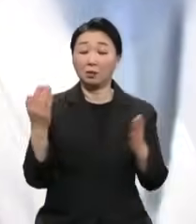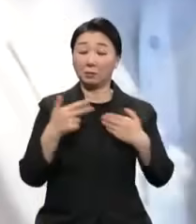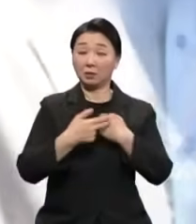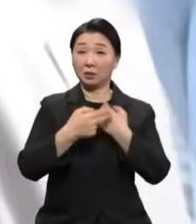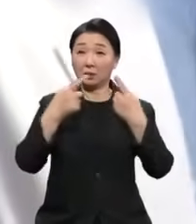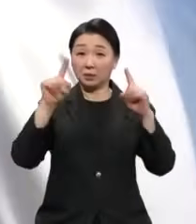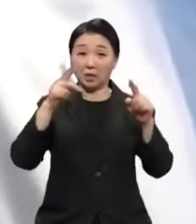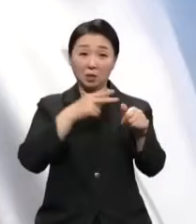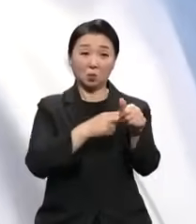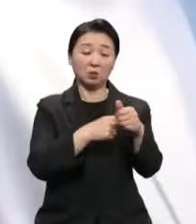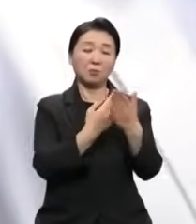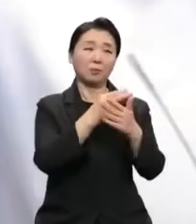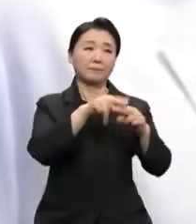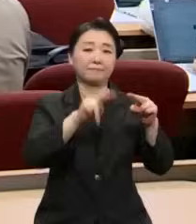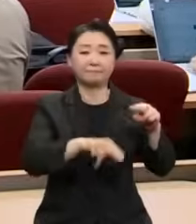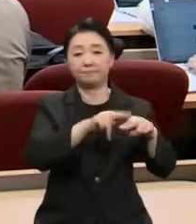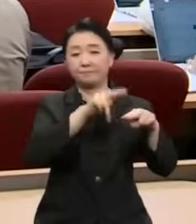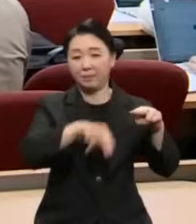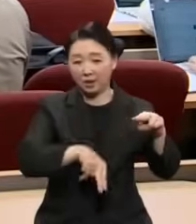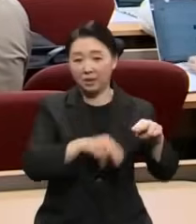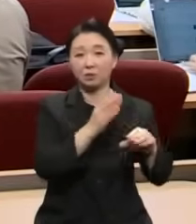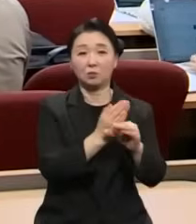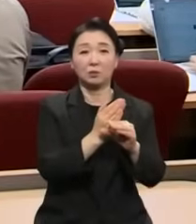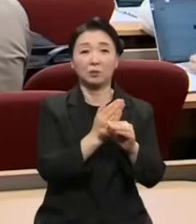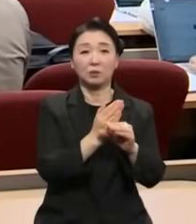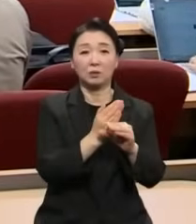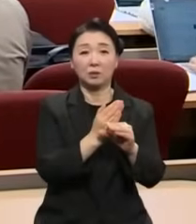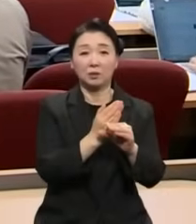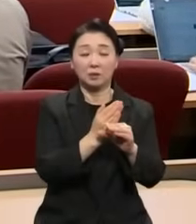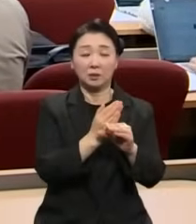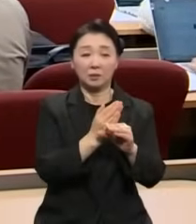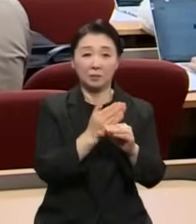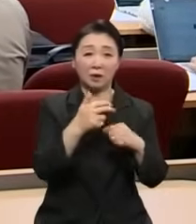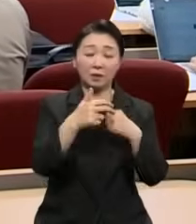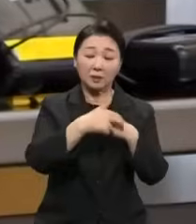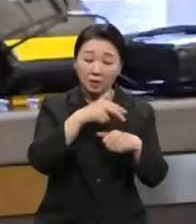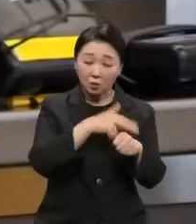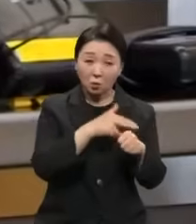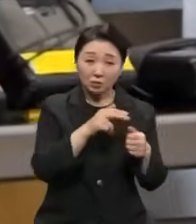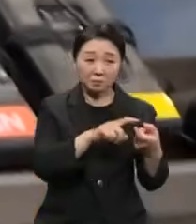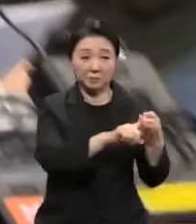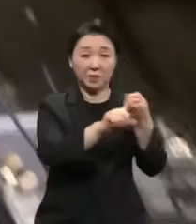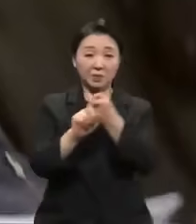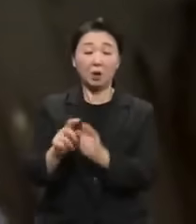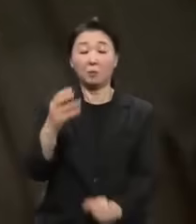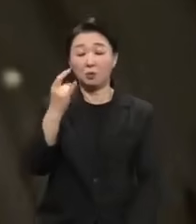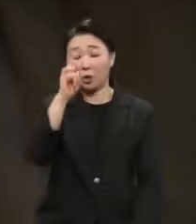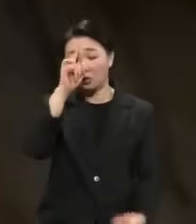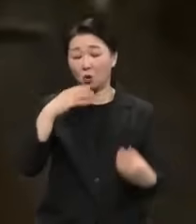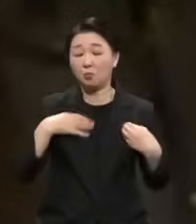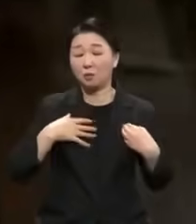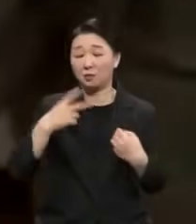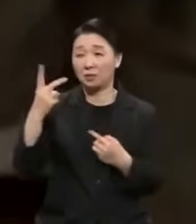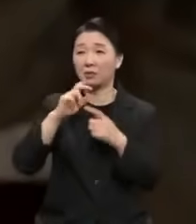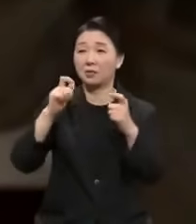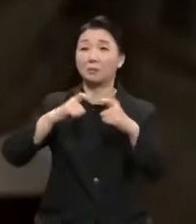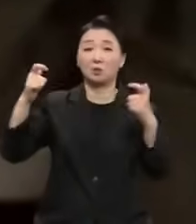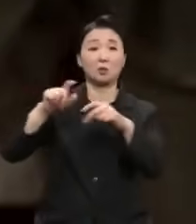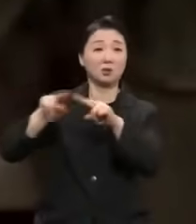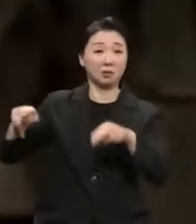교수들의 줄사직이 시작됐습니다. 전국 의대교수협의회는 정부가 먼저 증원을 철회하라고